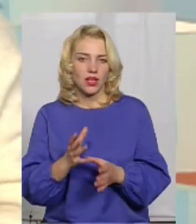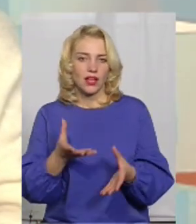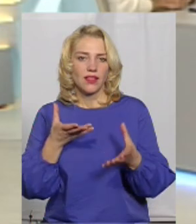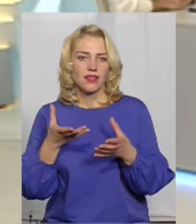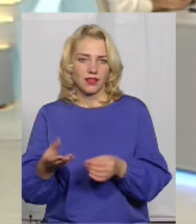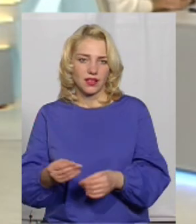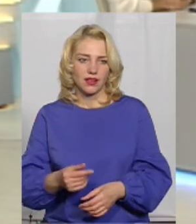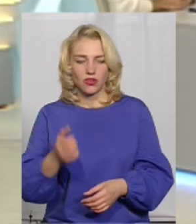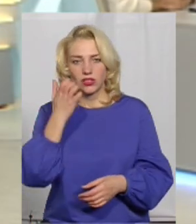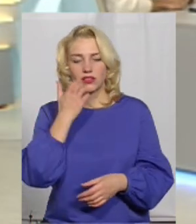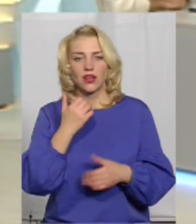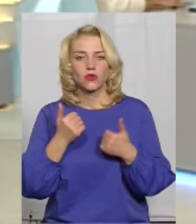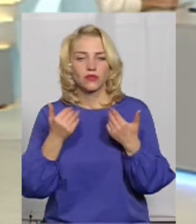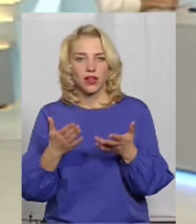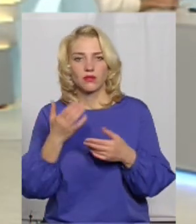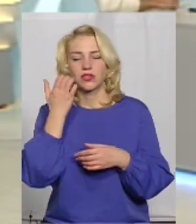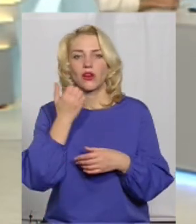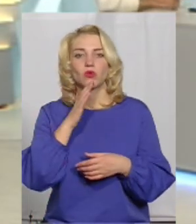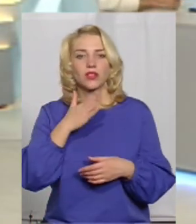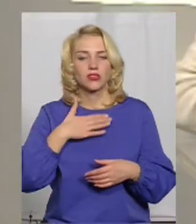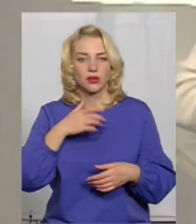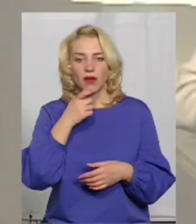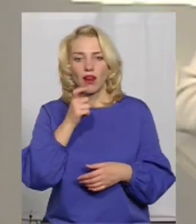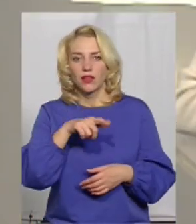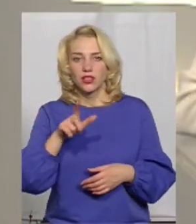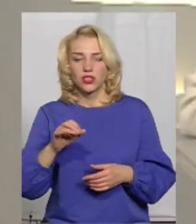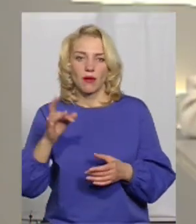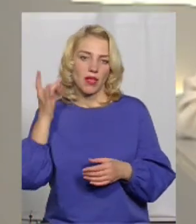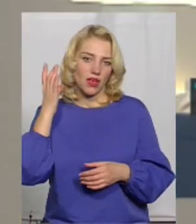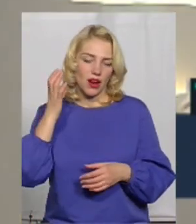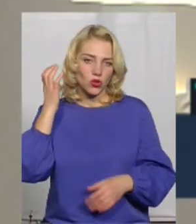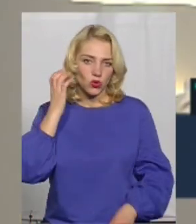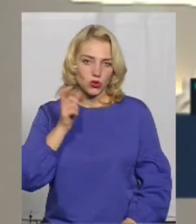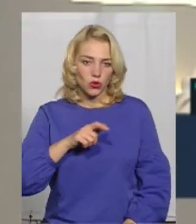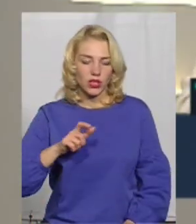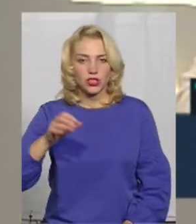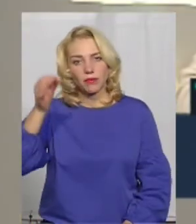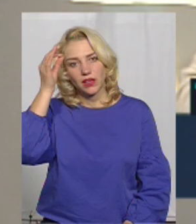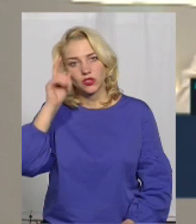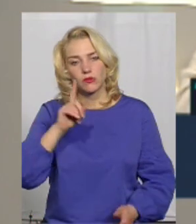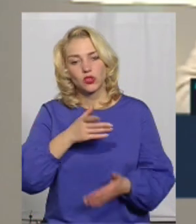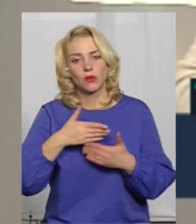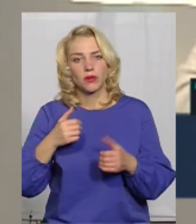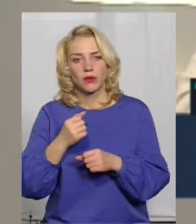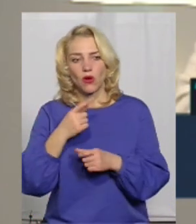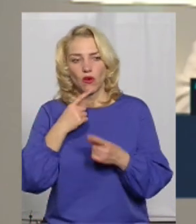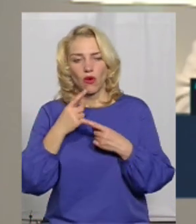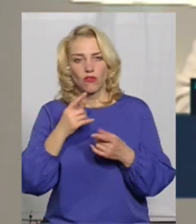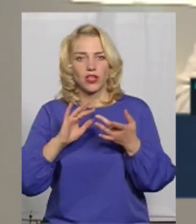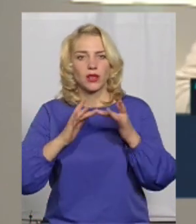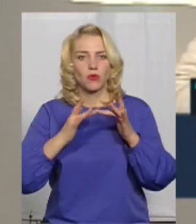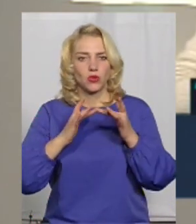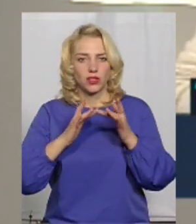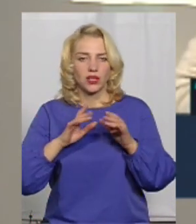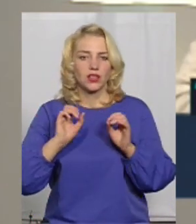що найважливіше. Дякую вам, дякую нашим глядачам та радіослухачам. Нагадаю, що сьогодні ми говорили про соцмережі